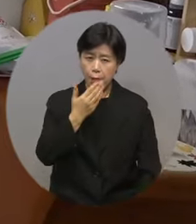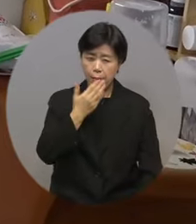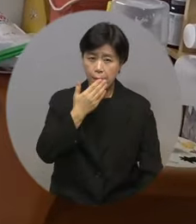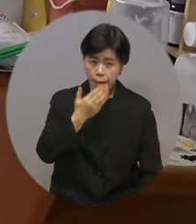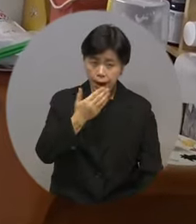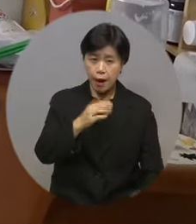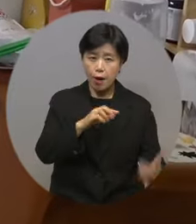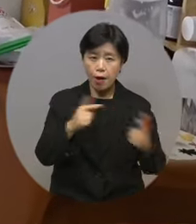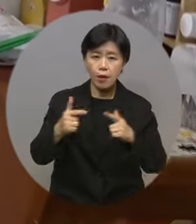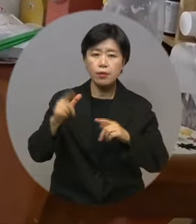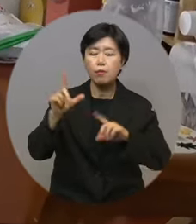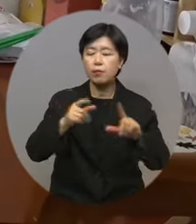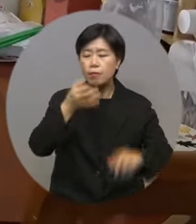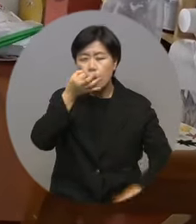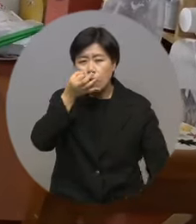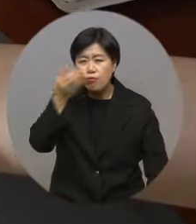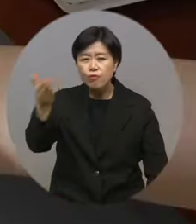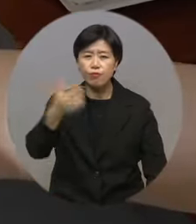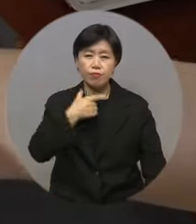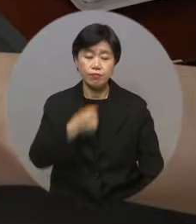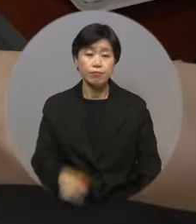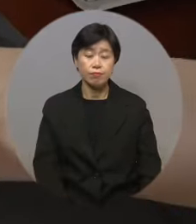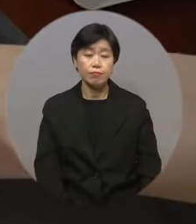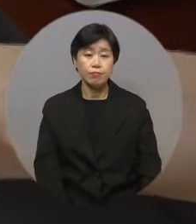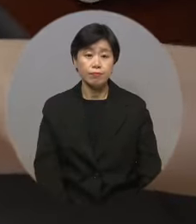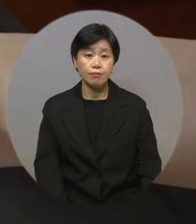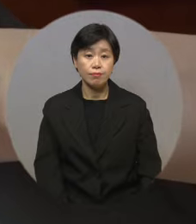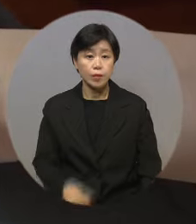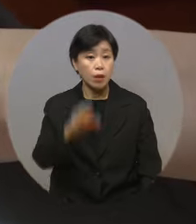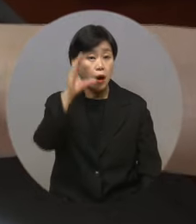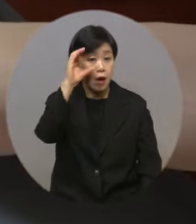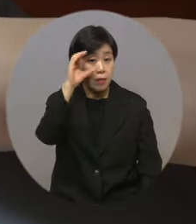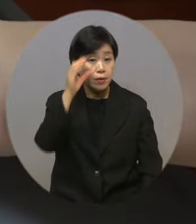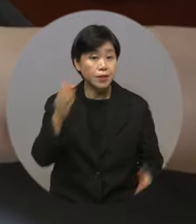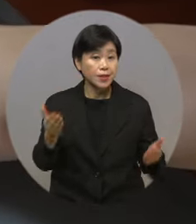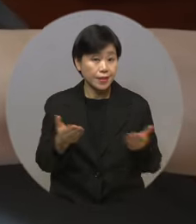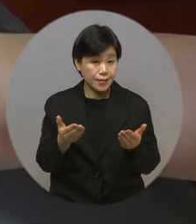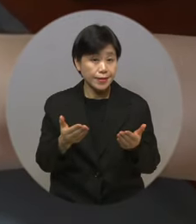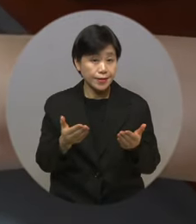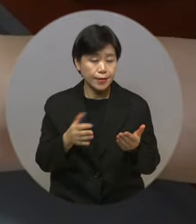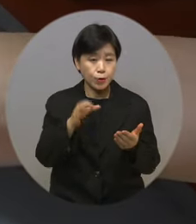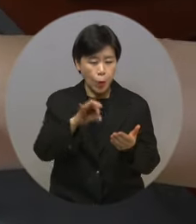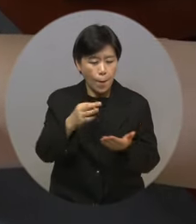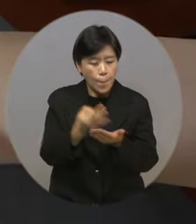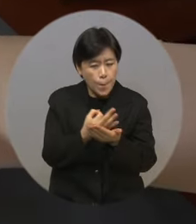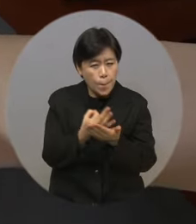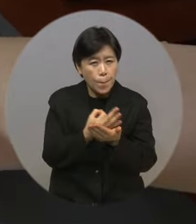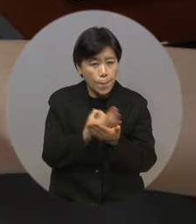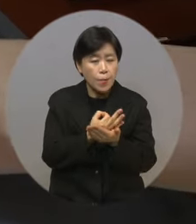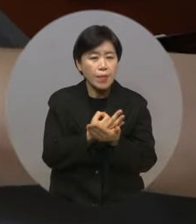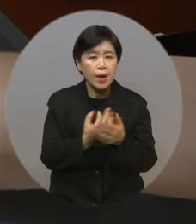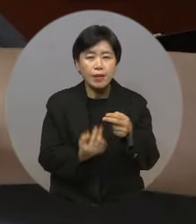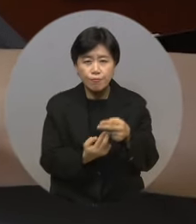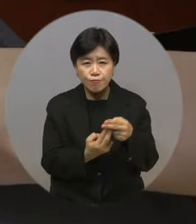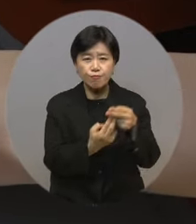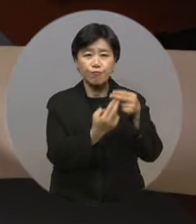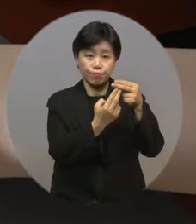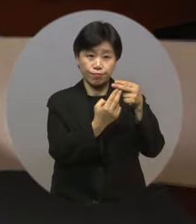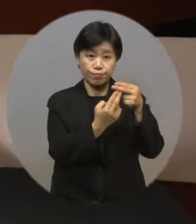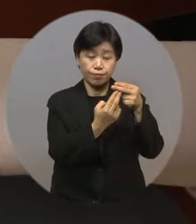보여주고 싶습니다. 틈틈이 아르바이트를 하며 모은 돈을 아껴 쓰면서 졸업 후 한